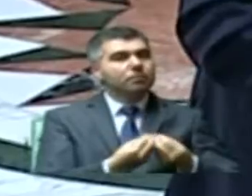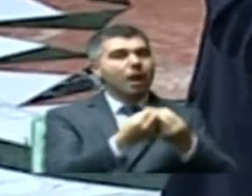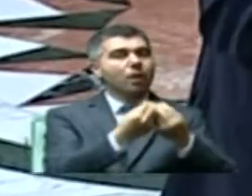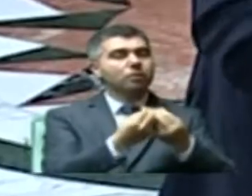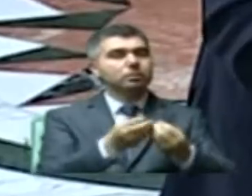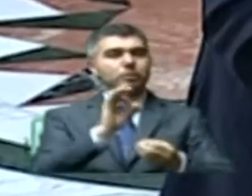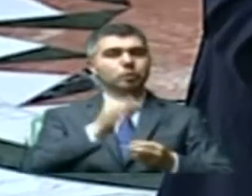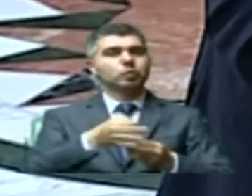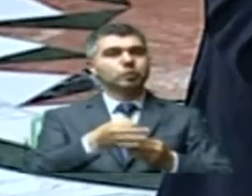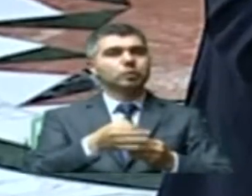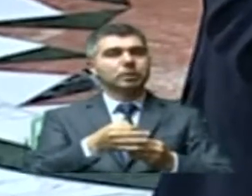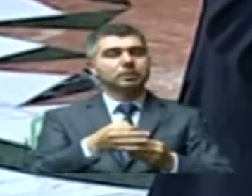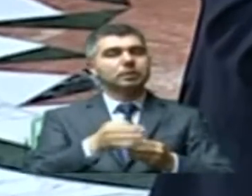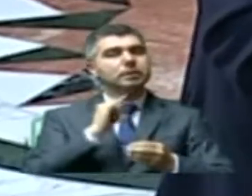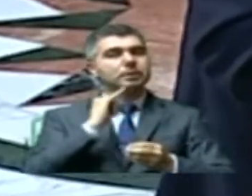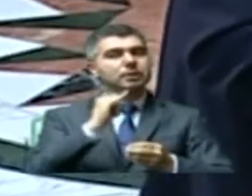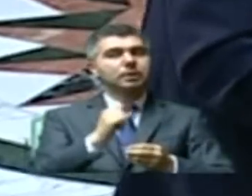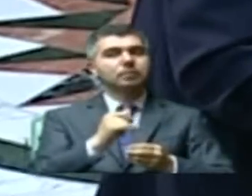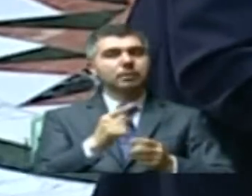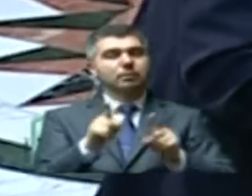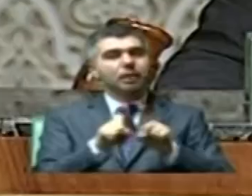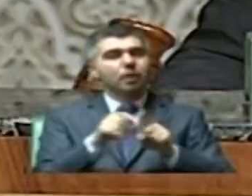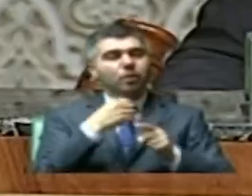ولو أنه هو الذي سيوقع. هذه مسؤولية النقابات أيضا ومسؤولين ديال العمال. شكرا للسيد.